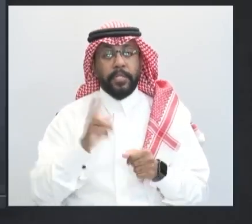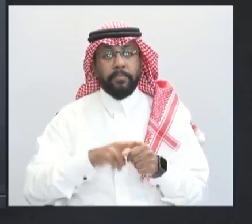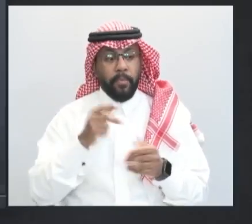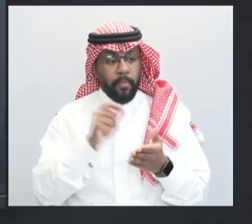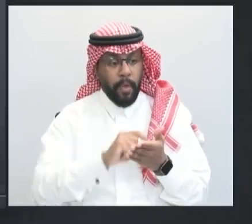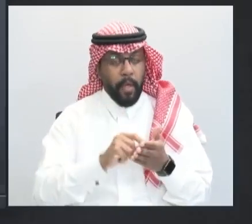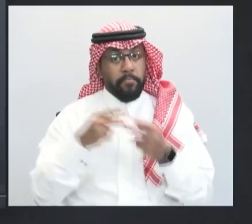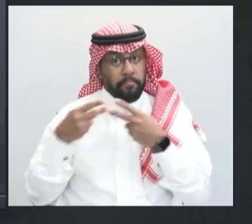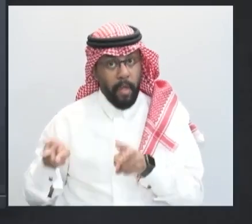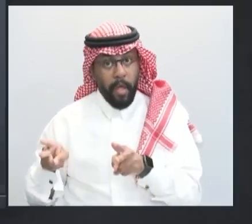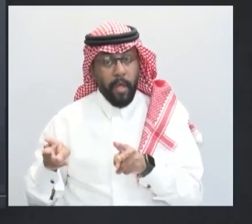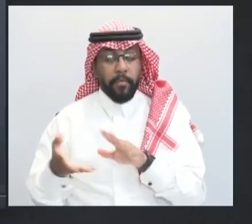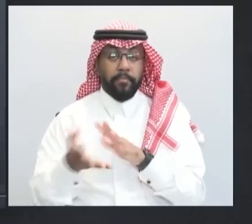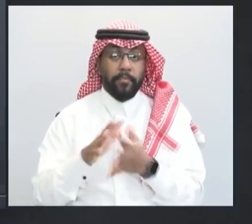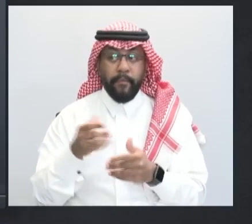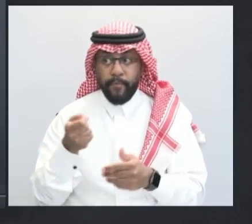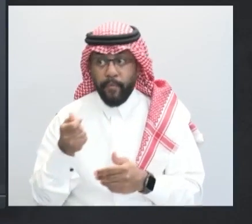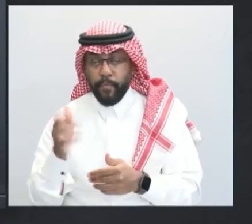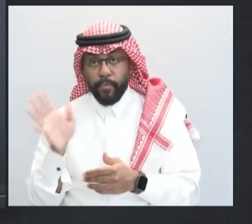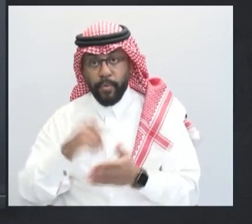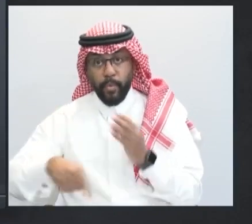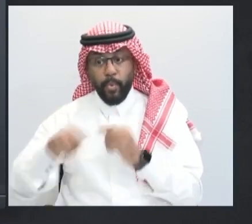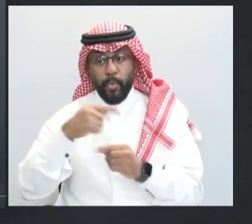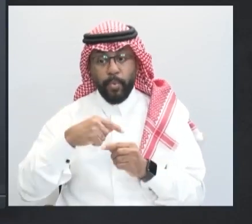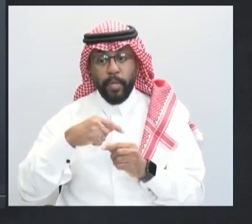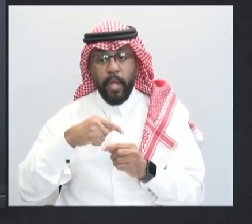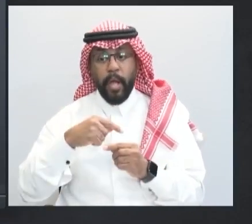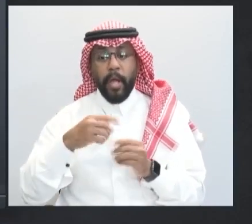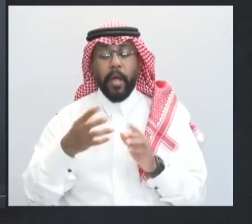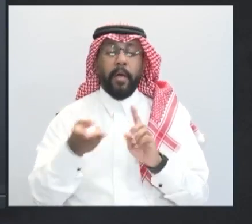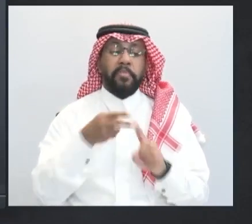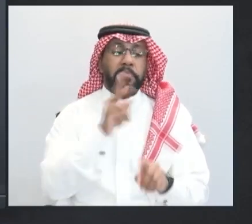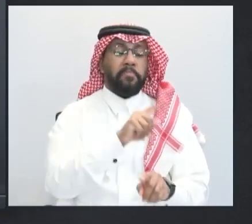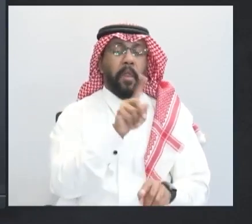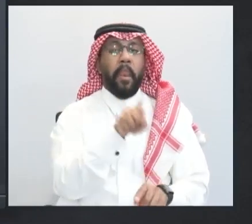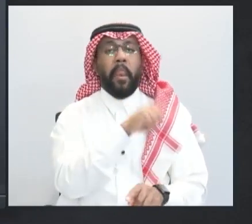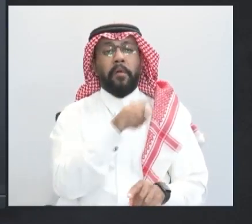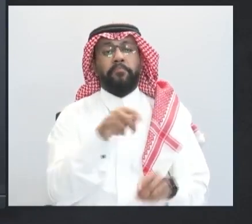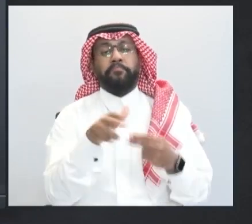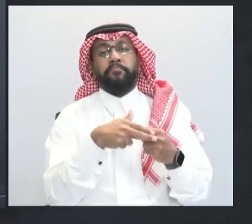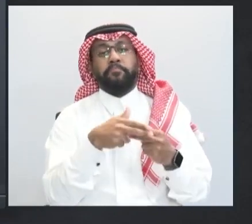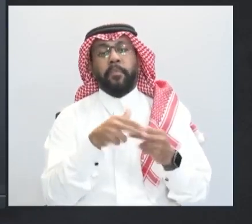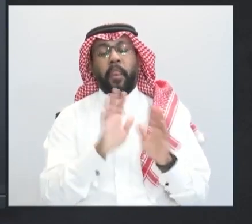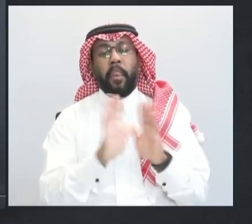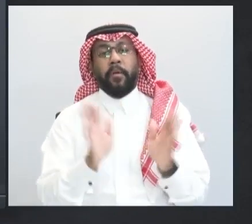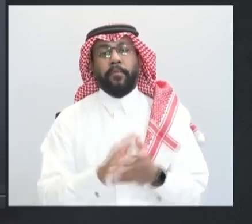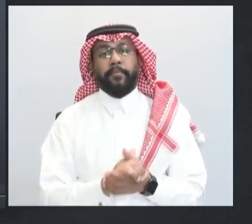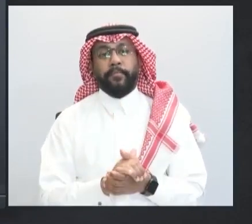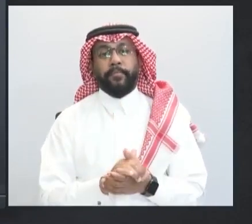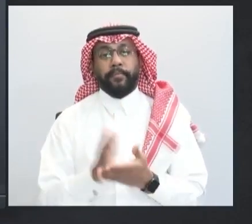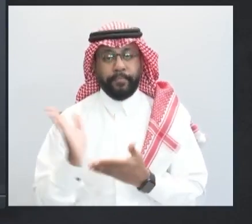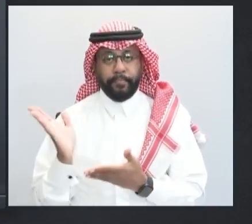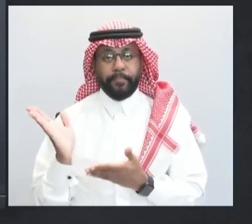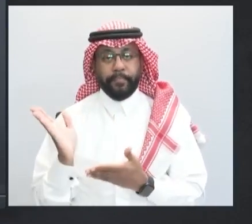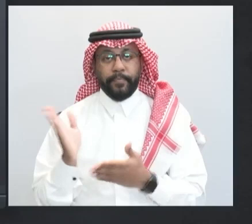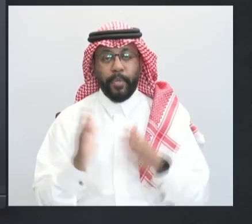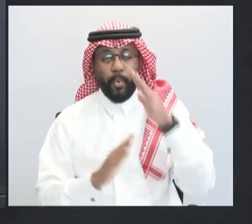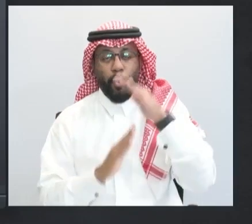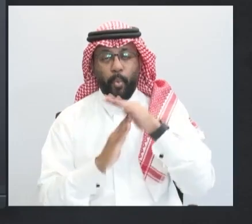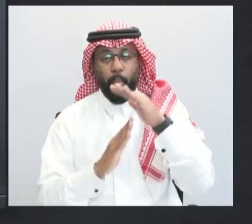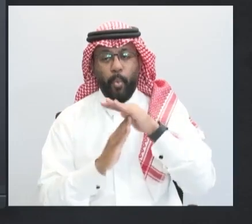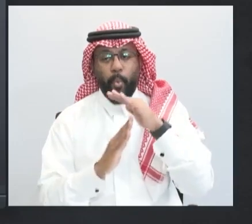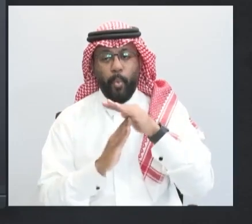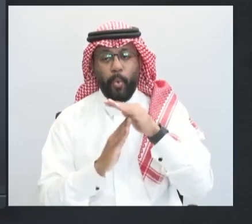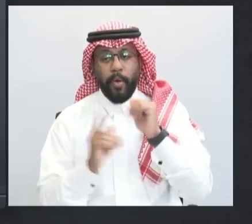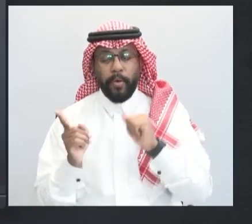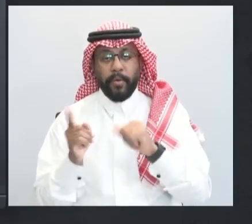التكفي نكتب نعم نحط نضع دائره حول نعم واذا كانت لا نضع دائره على لا الان سوف اترك لكم